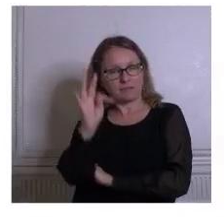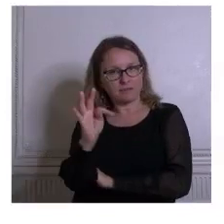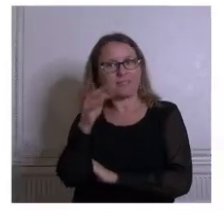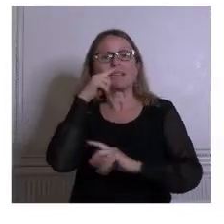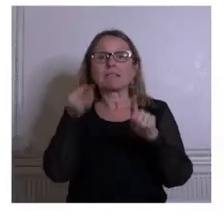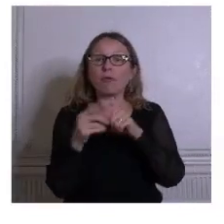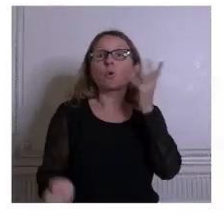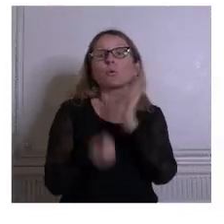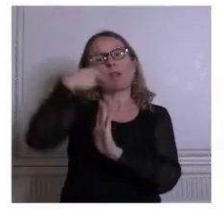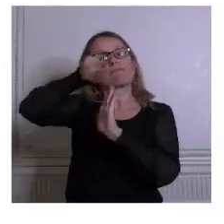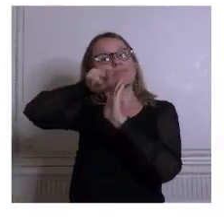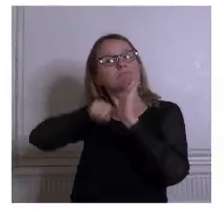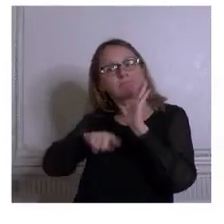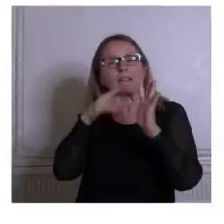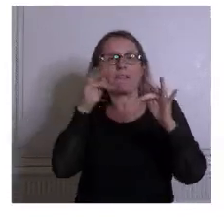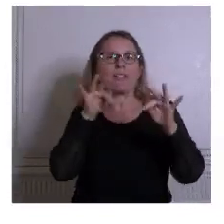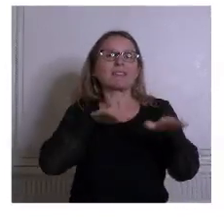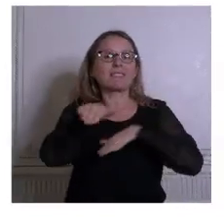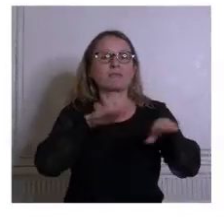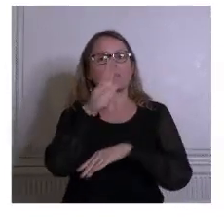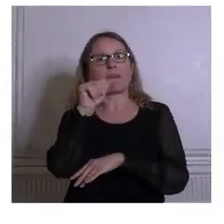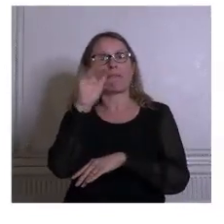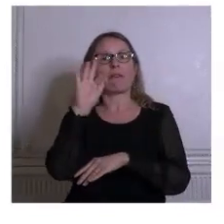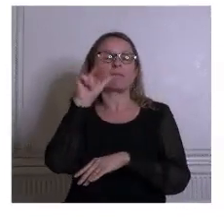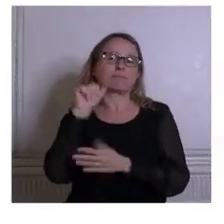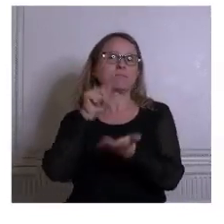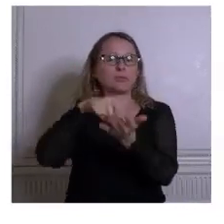mais je connais... C'est bizarre ce soir. Hein.